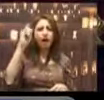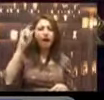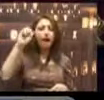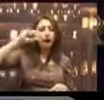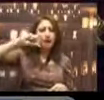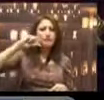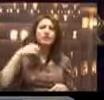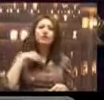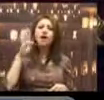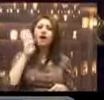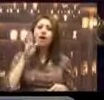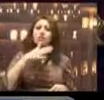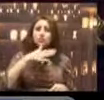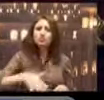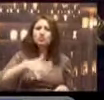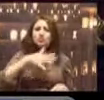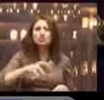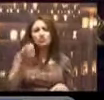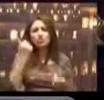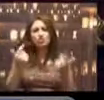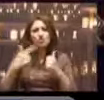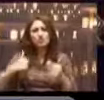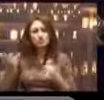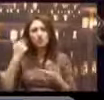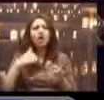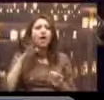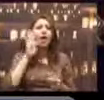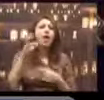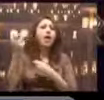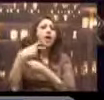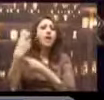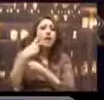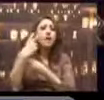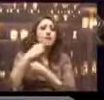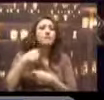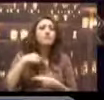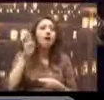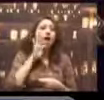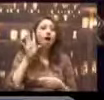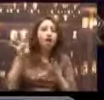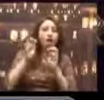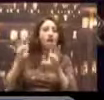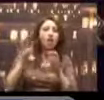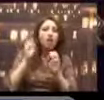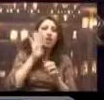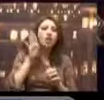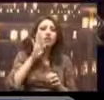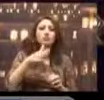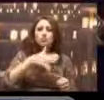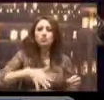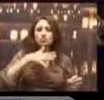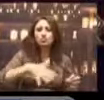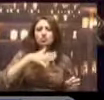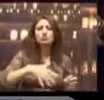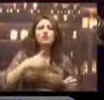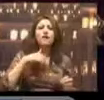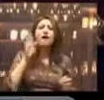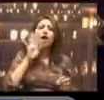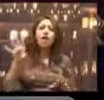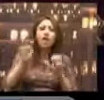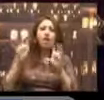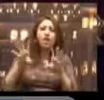لمصطفى الشيخ مصطفى حسني، للشيخ محمد حسان، اتعلمت كتير. يعني الناس دي فادتني في حياتي جدا رغم ان انا ما اعرفهمش شخصيا خالص، بس اتعلمت كتير